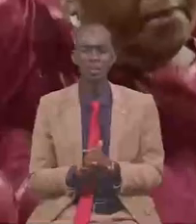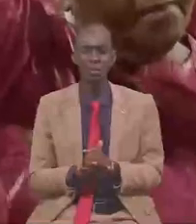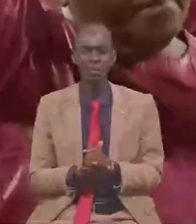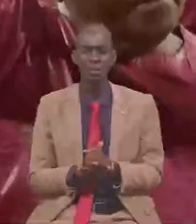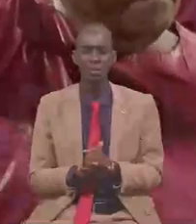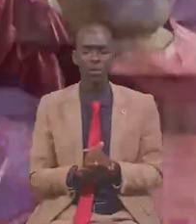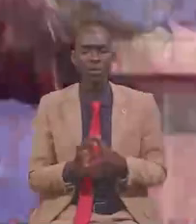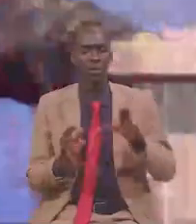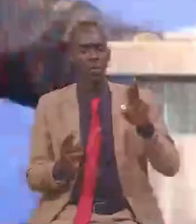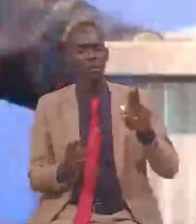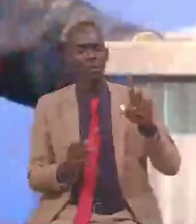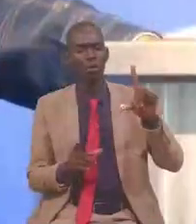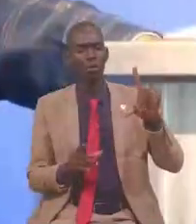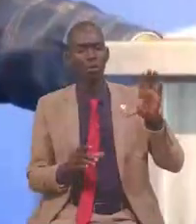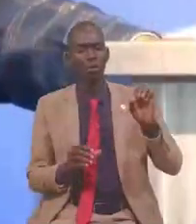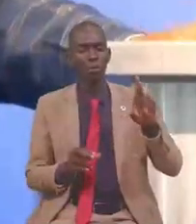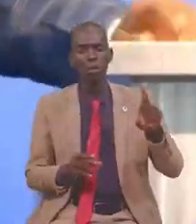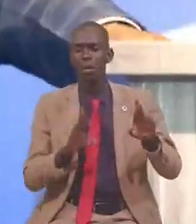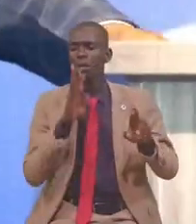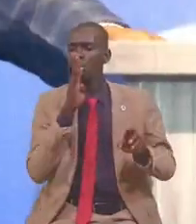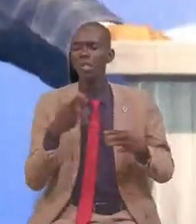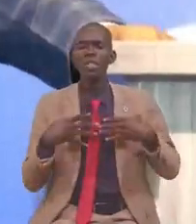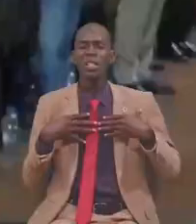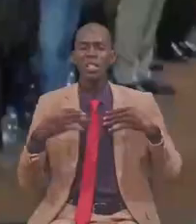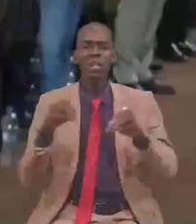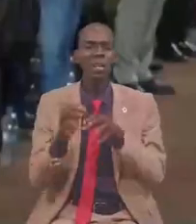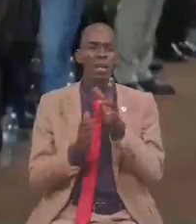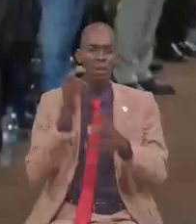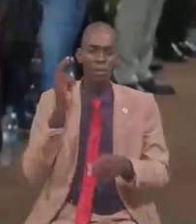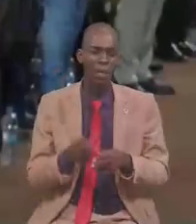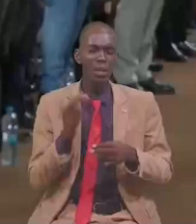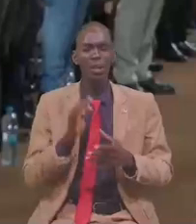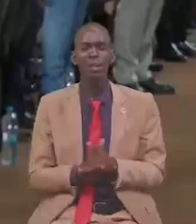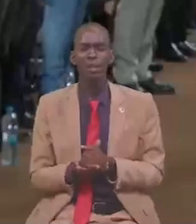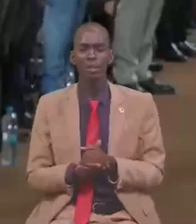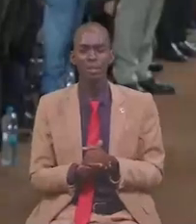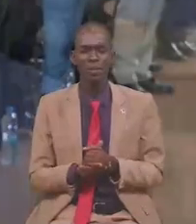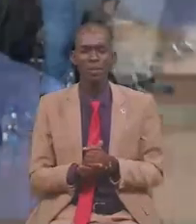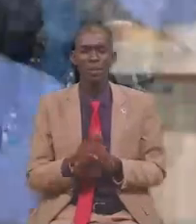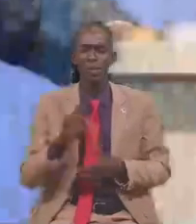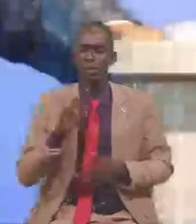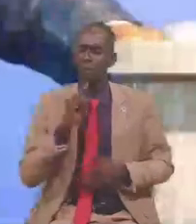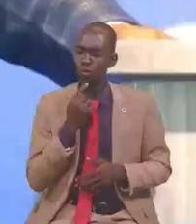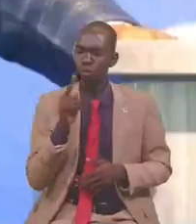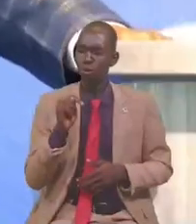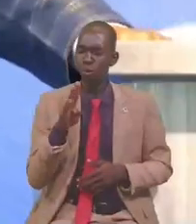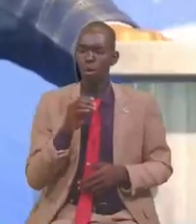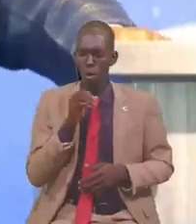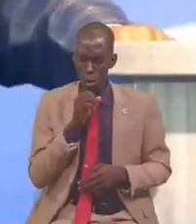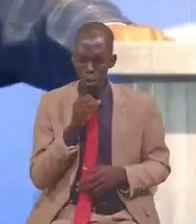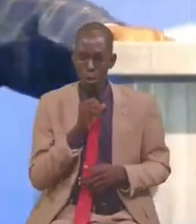Ulcère, sois guéri au nom de Jésus-Christ. La tuberculose ou le